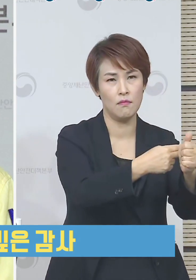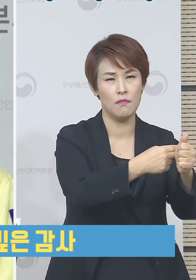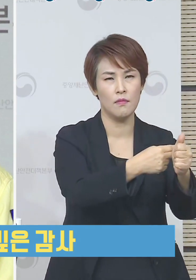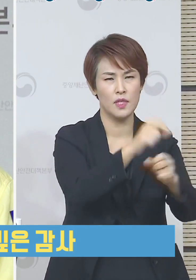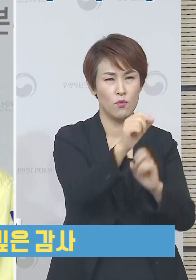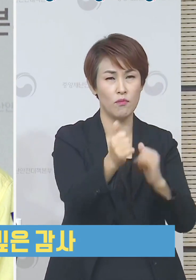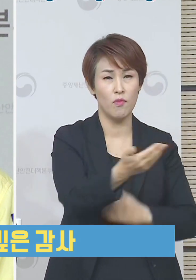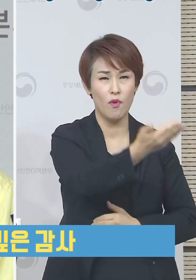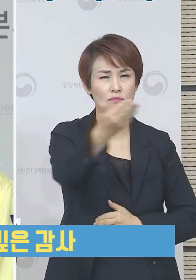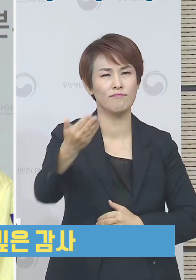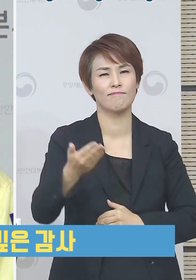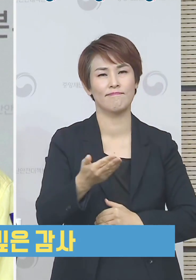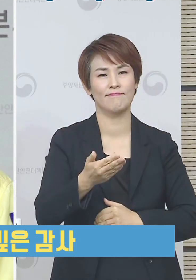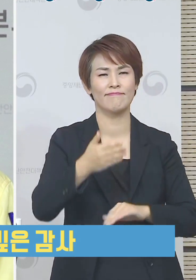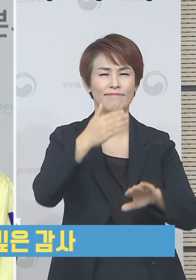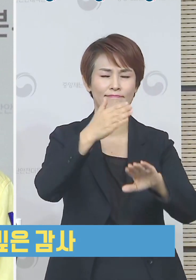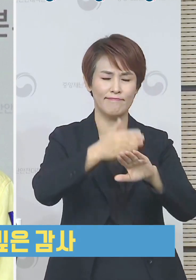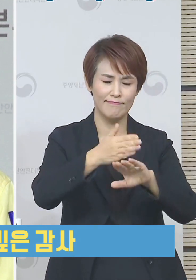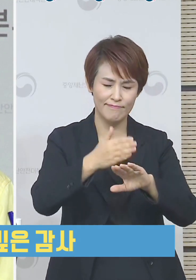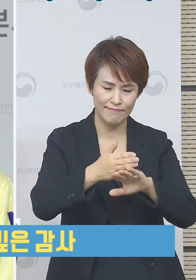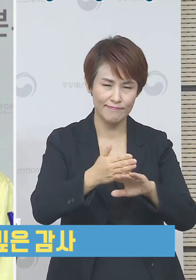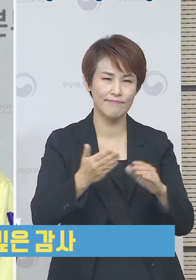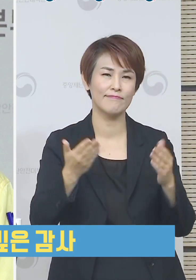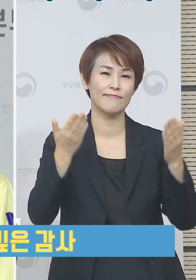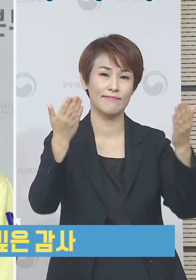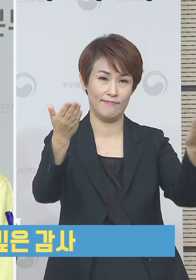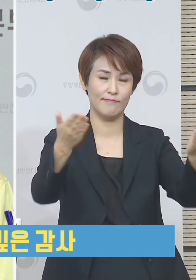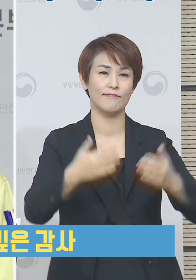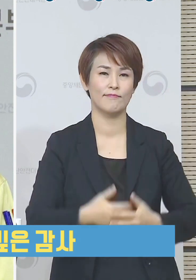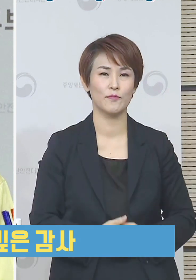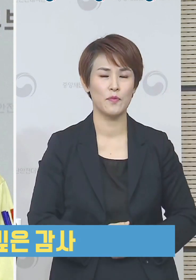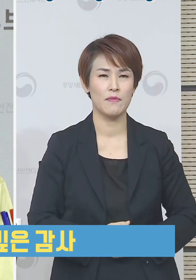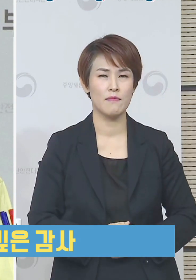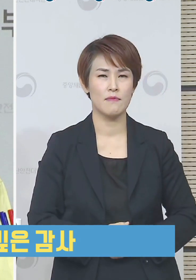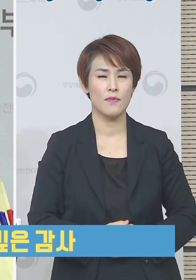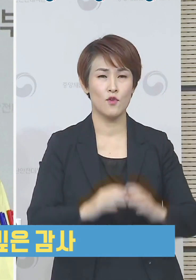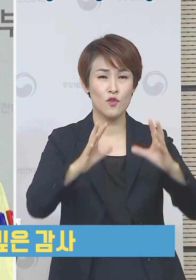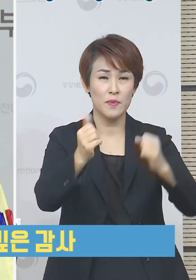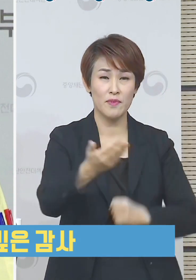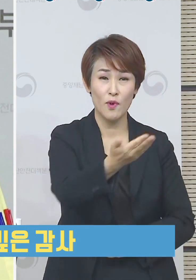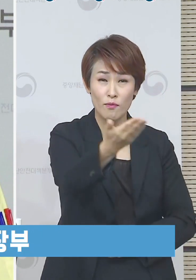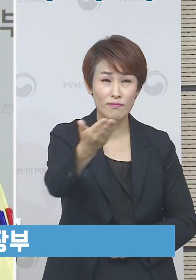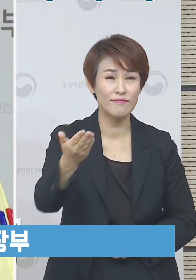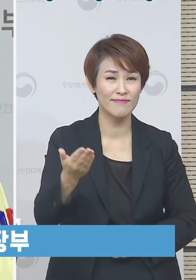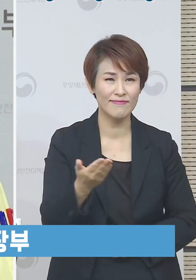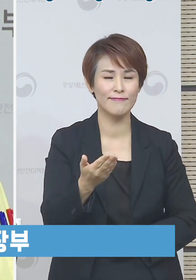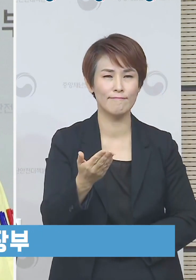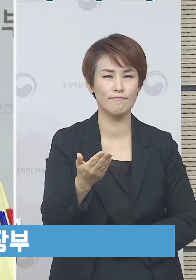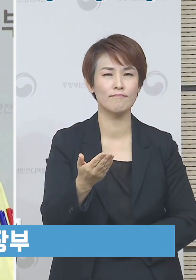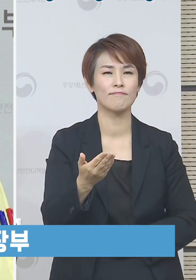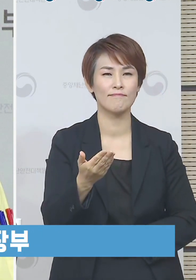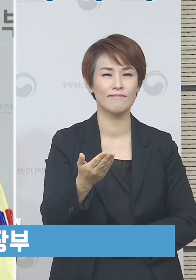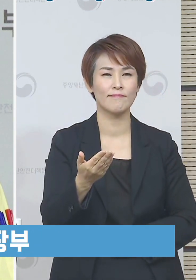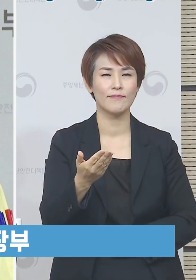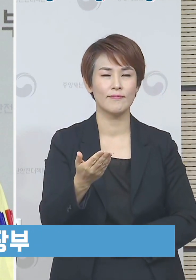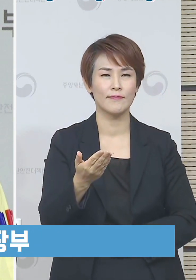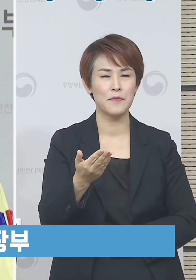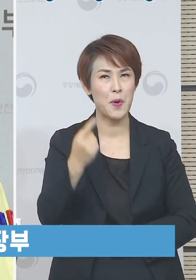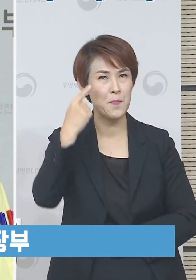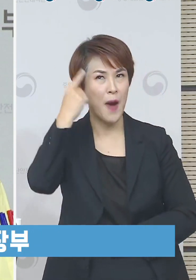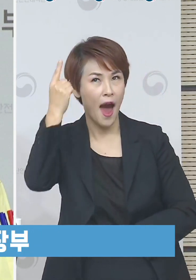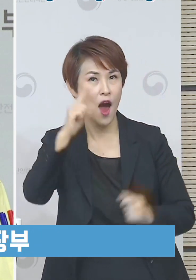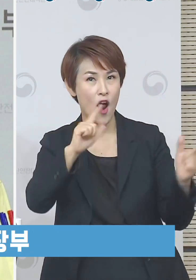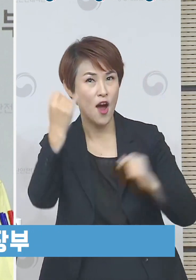모든 분들께 다시 한번 진심으로 감사를 드리며 많은 국민 여러분들께서도 다양하고